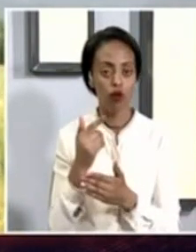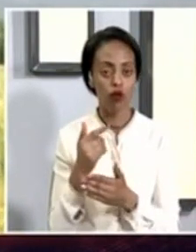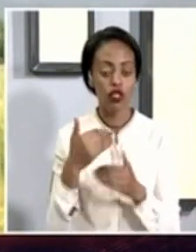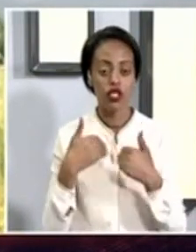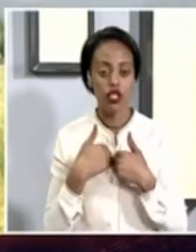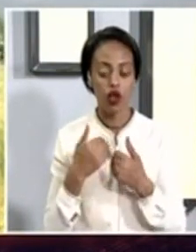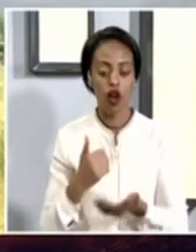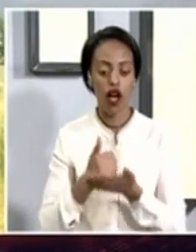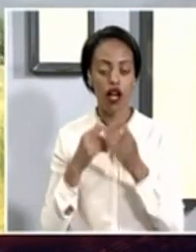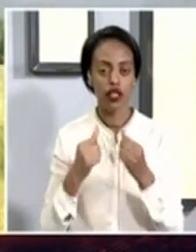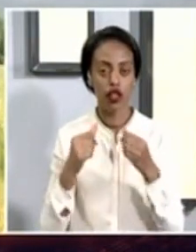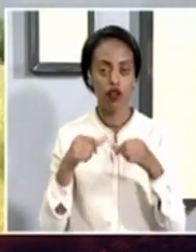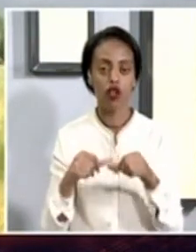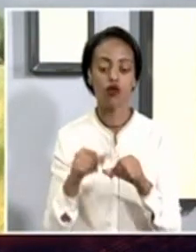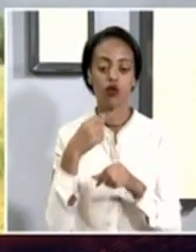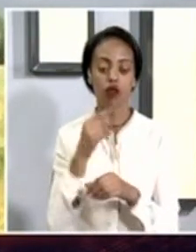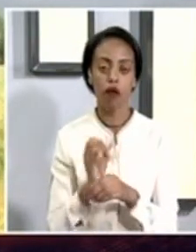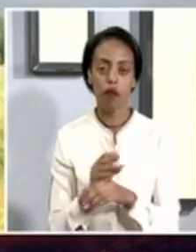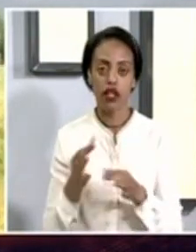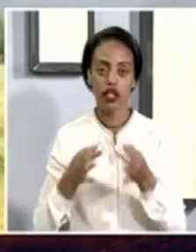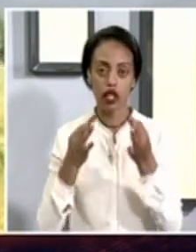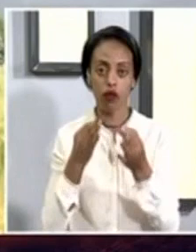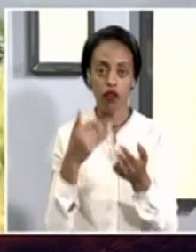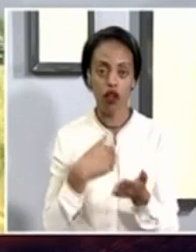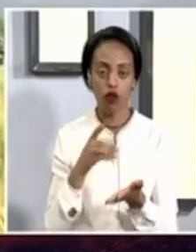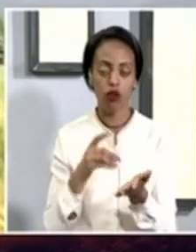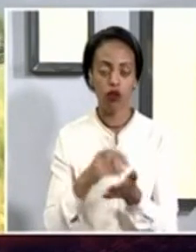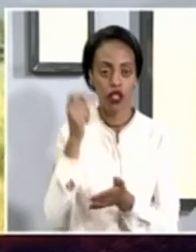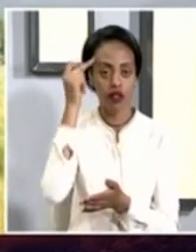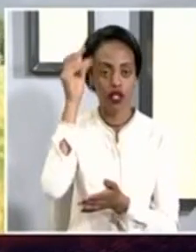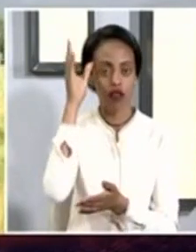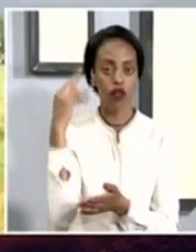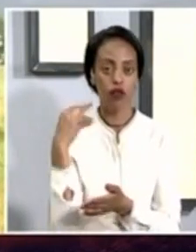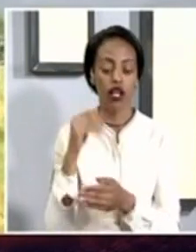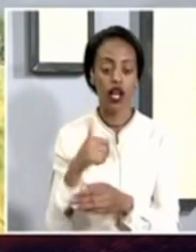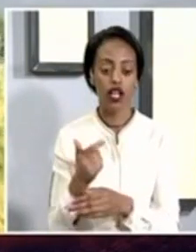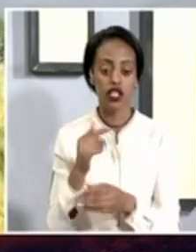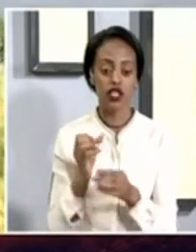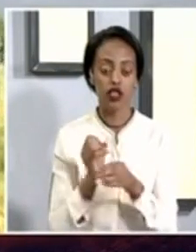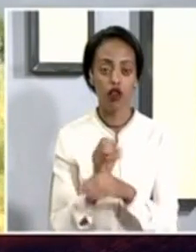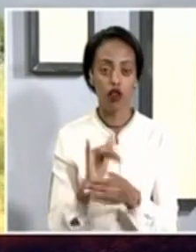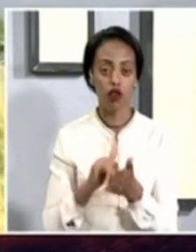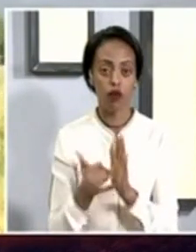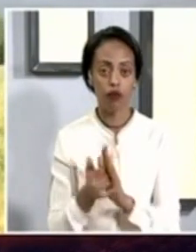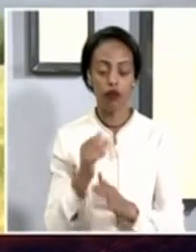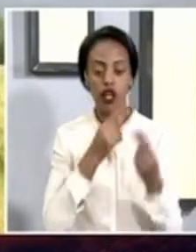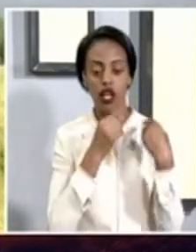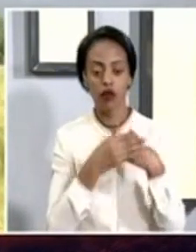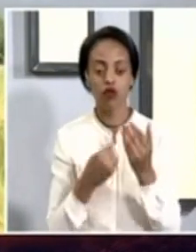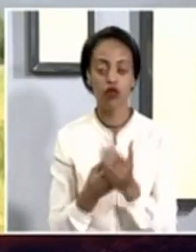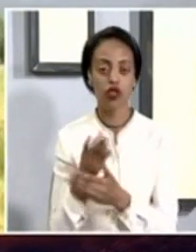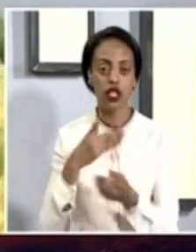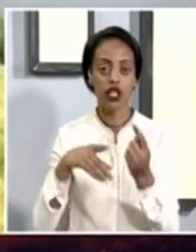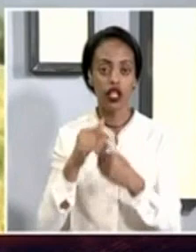ዘሎ ሓገዝ ኣጠናኸርኩም ቆፅሉ ዝብል መልእኽቲ ሕሊፎም ኣለው ዶክተር ደብረፅዮን ገብረ ሚካኤል ካሊእ ኣብዚ ተረኽቦም መልእኽቲ ዘሕለፉ ሓላፊ ቢሮ ሕርሻ ክልል ትግራይ